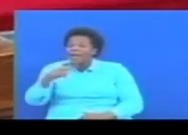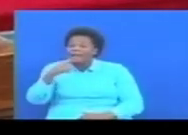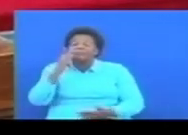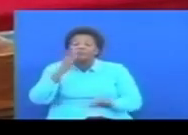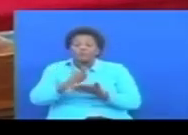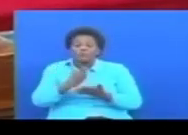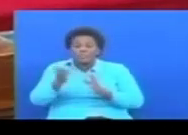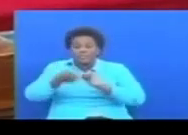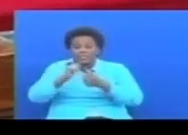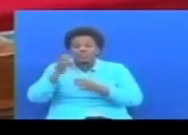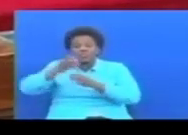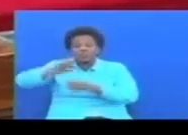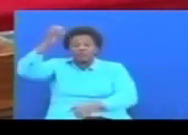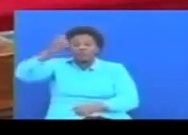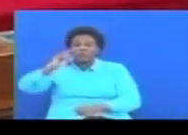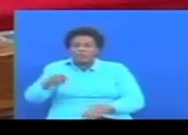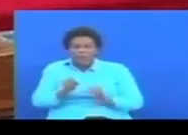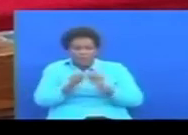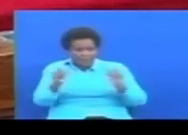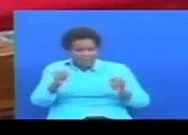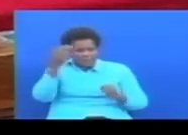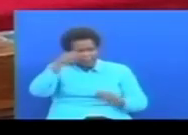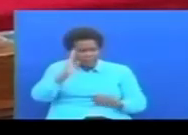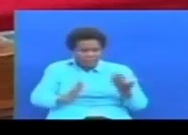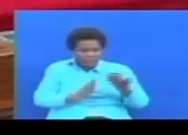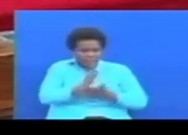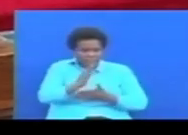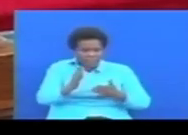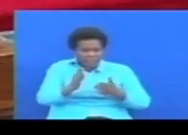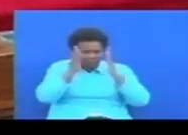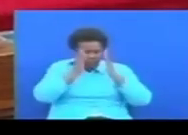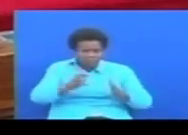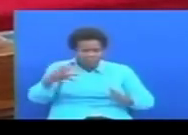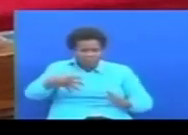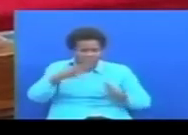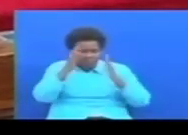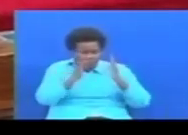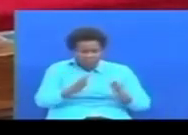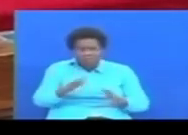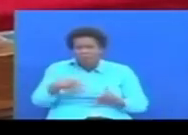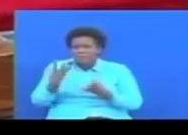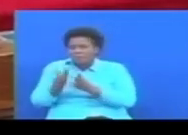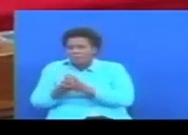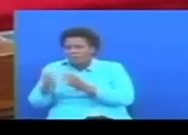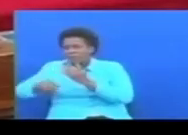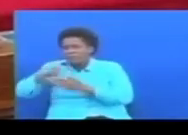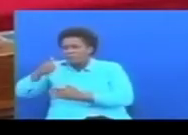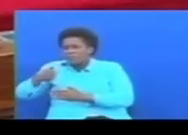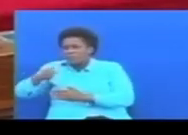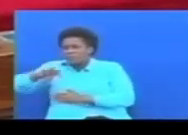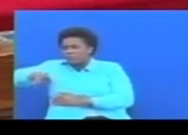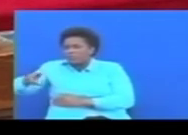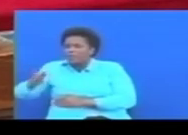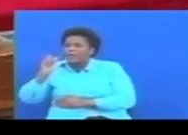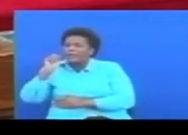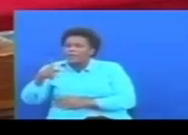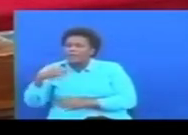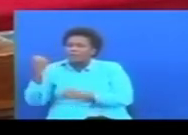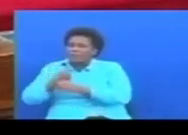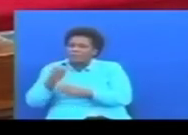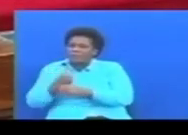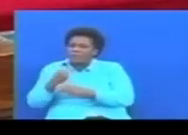la nguzo, lakini serikali kupitia Mheshimiwa Waziri Mkuu na uongozi wa mkoa wa Iringa ulifanya kikao kikubwa na